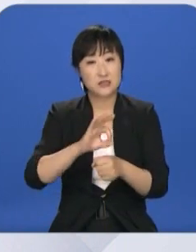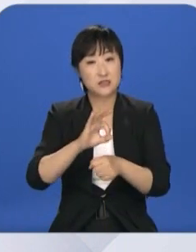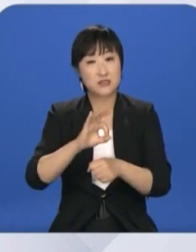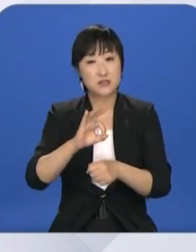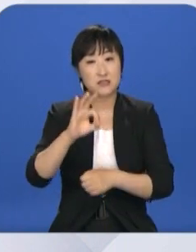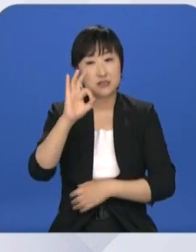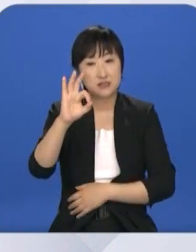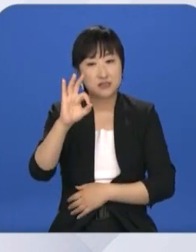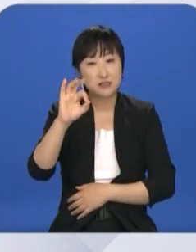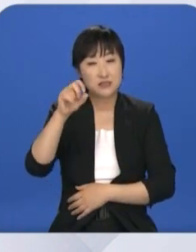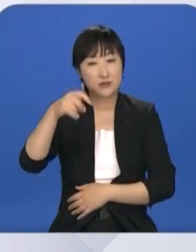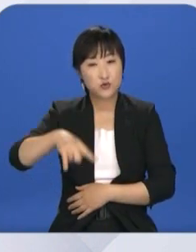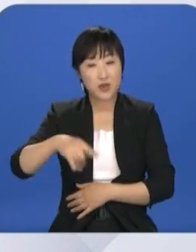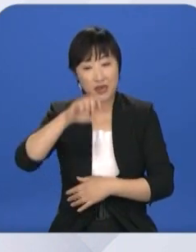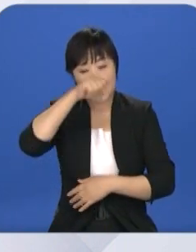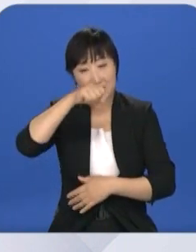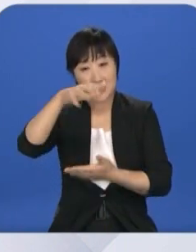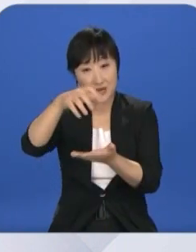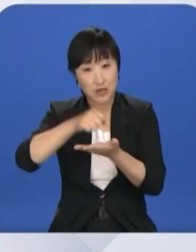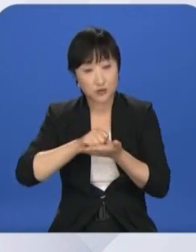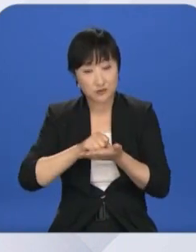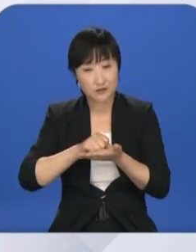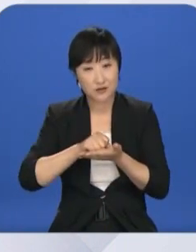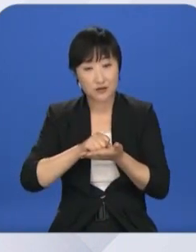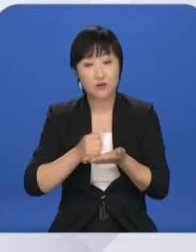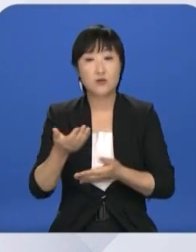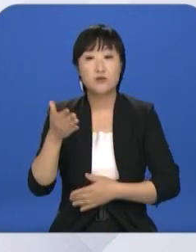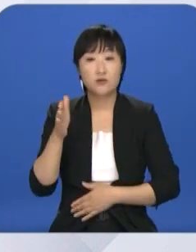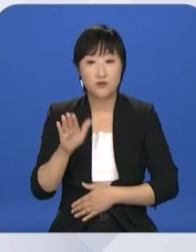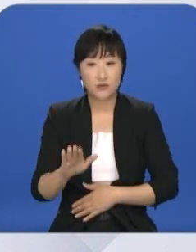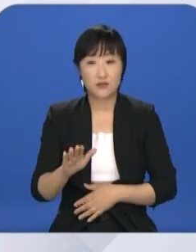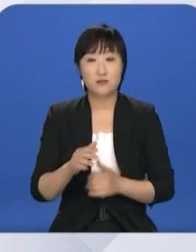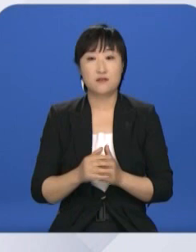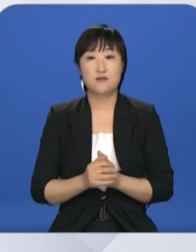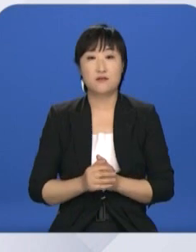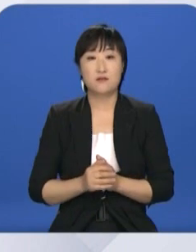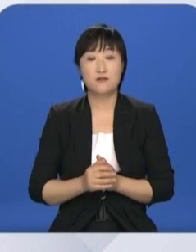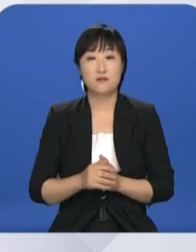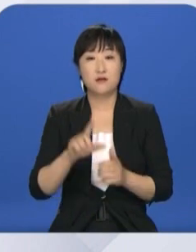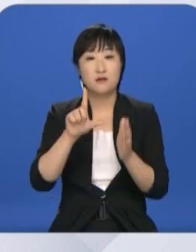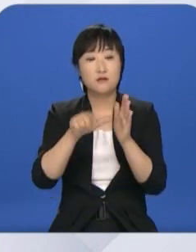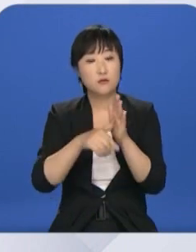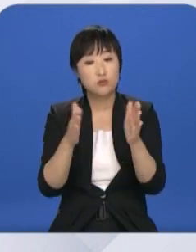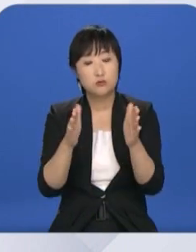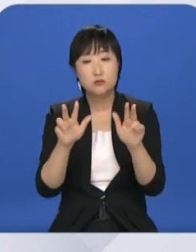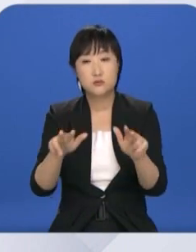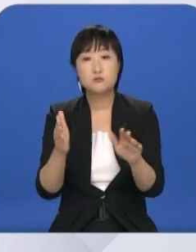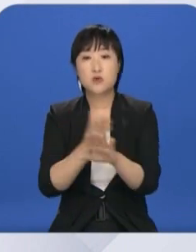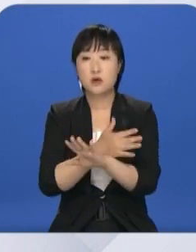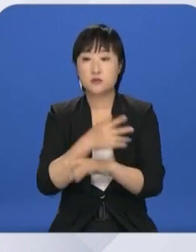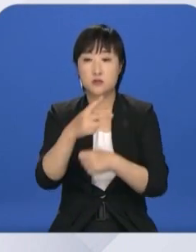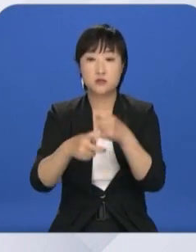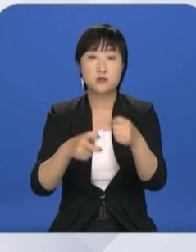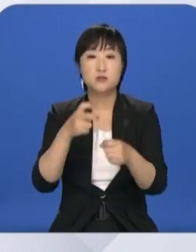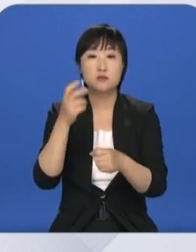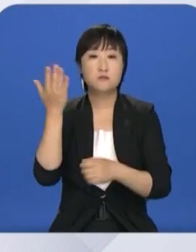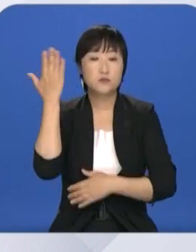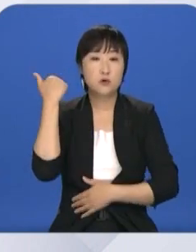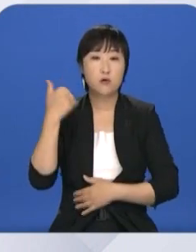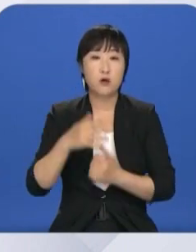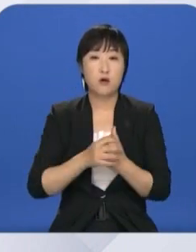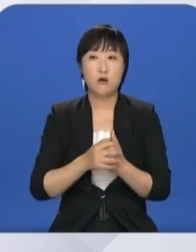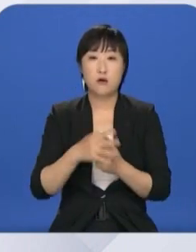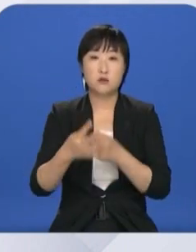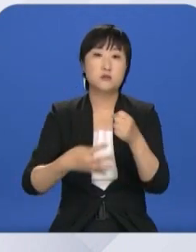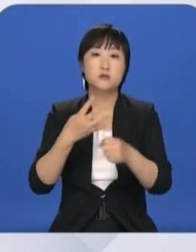10개, 12 정도의 그런 예산을 갖고 있었습니다. 아십니까? 그런데 그때부터 지금까지 22년 이전에